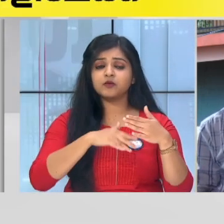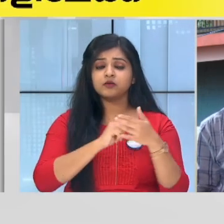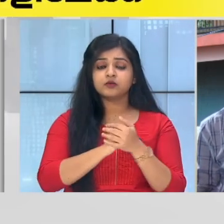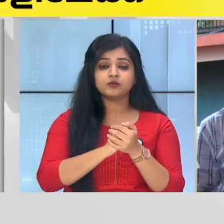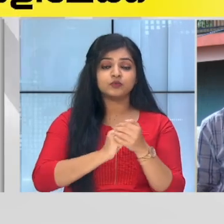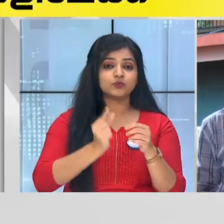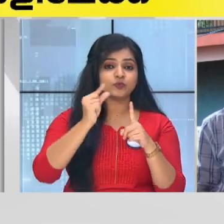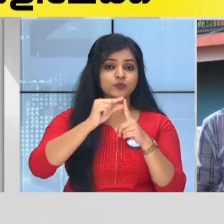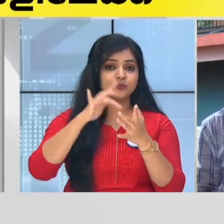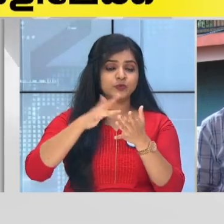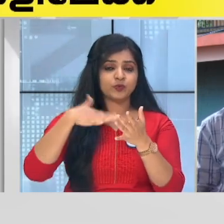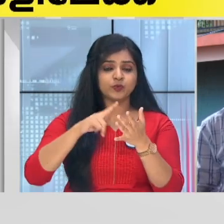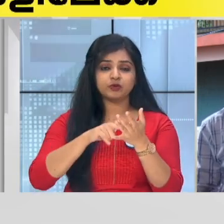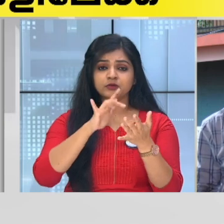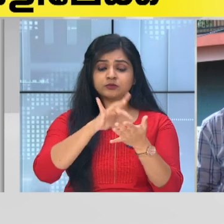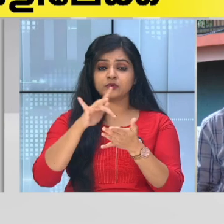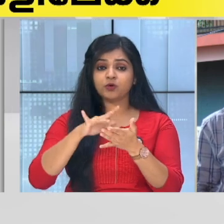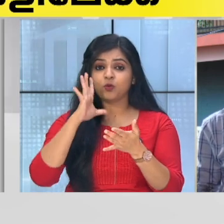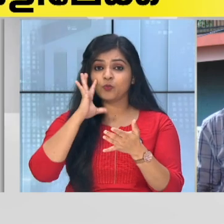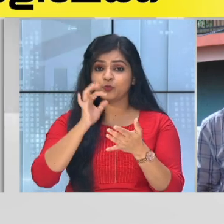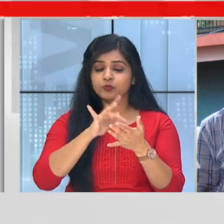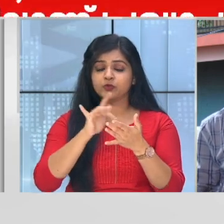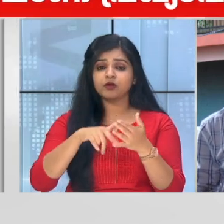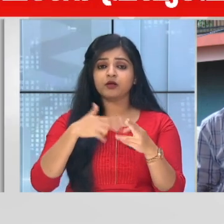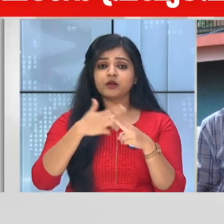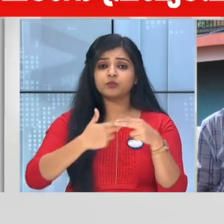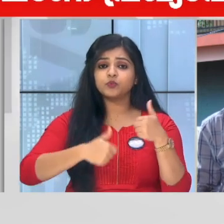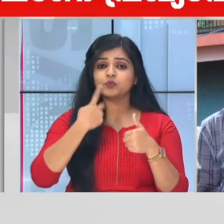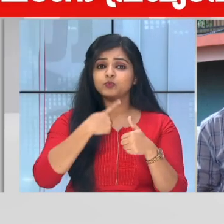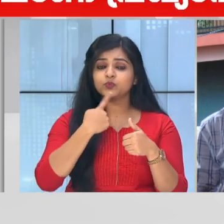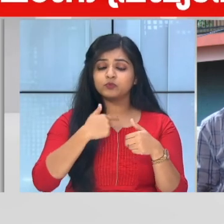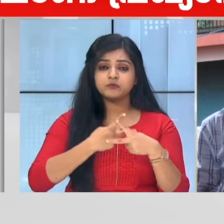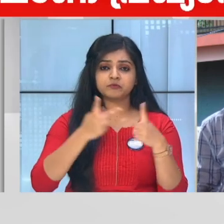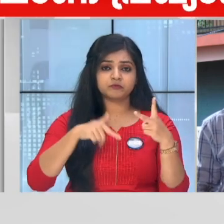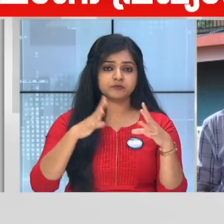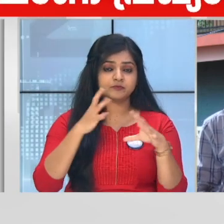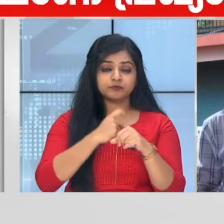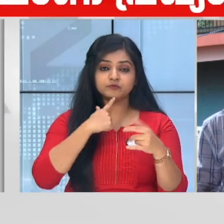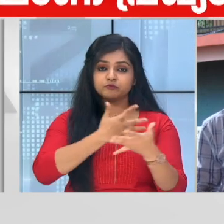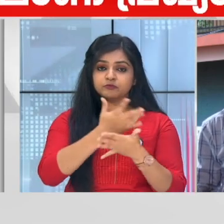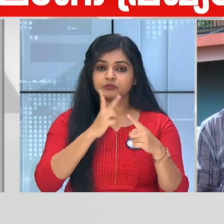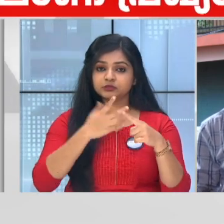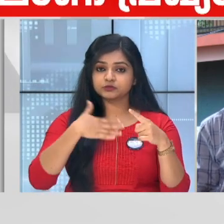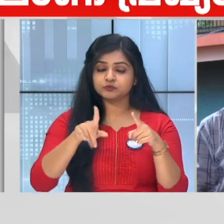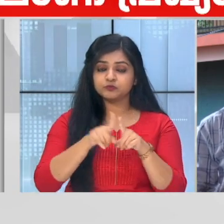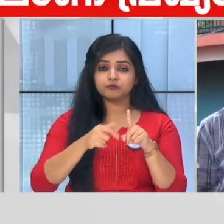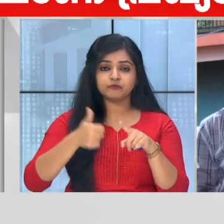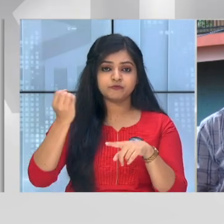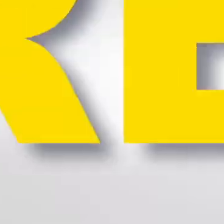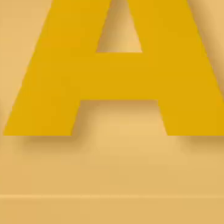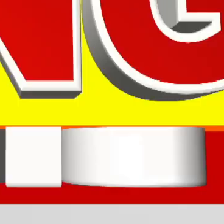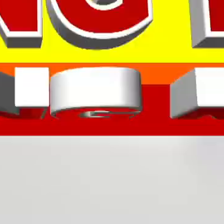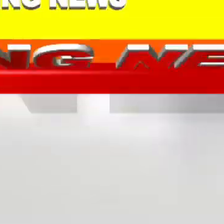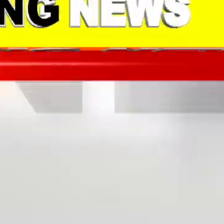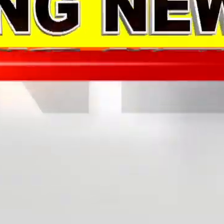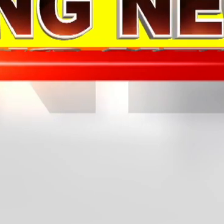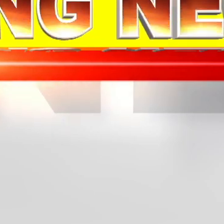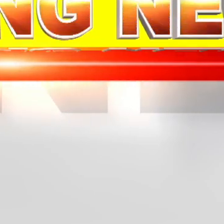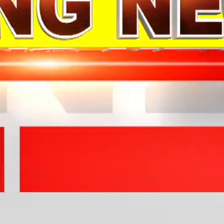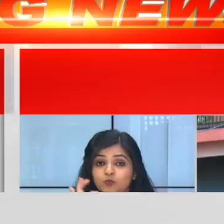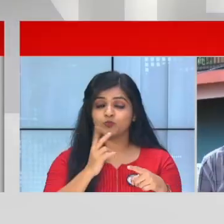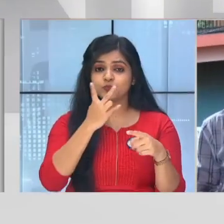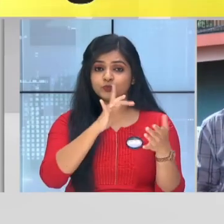എന്നീ 2 സ്റ്റാർ മണ്ഡലങ്ങളിലെ സ്ഥാനാർത്ഥികളുടെ പ്രഖ്യാപനം ഉണ്ടായിട്ടില്ല. ചർച്ചകൾ തുടരുന്നുണ്ടെന്നാണ് നേതൃത്വം വ്യക്തമാക്കുന്നത്. പക്ഷെ അപ്പോഴും ഈ പ്രധാനപ്പെട്ട 2